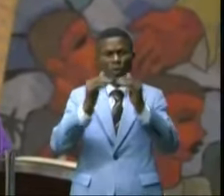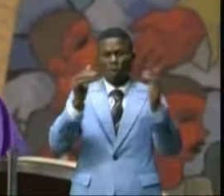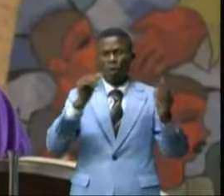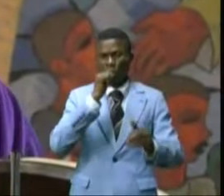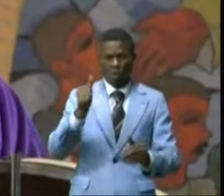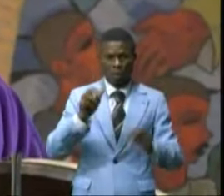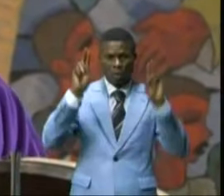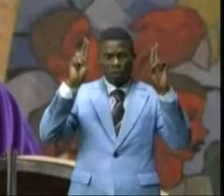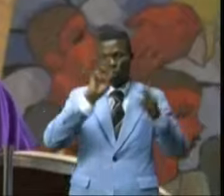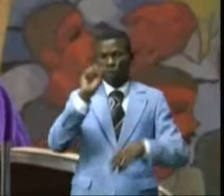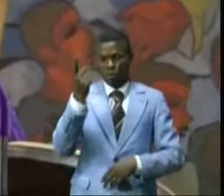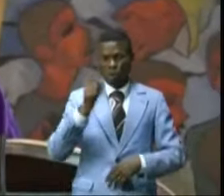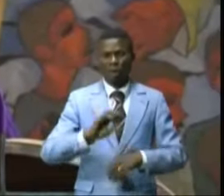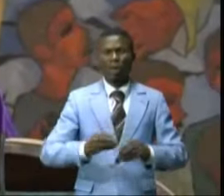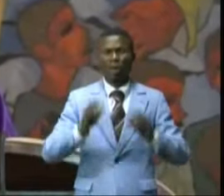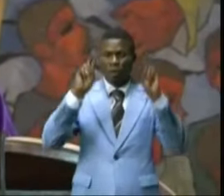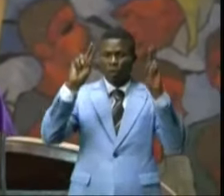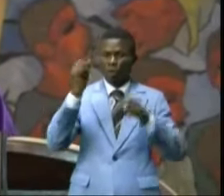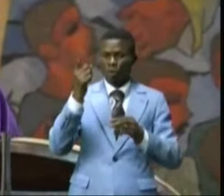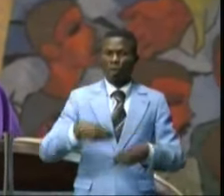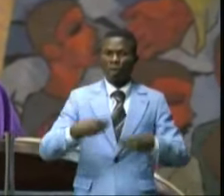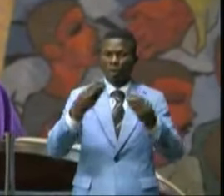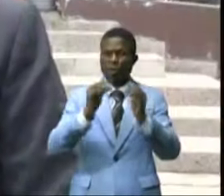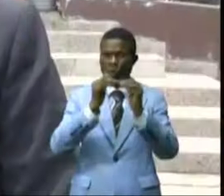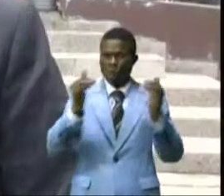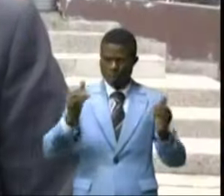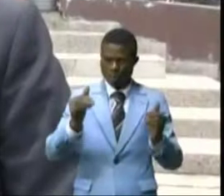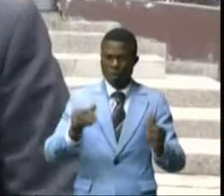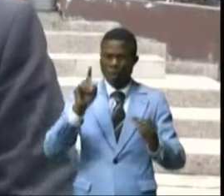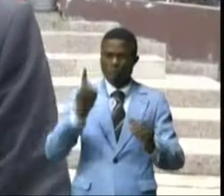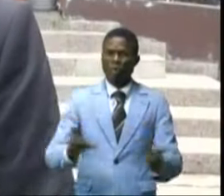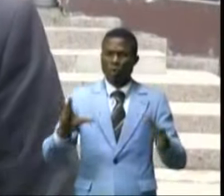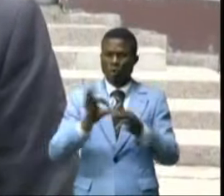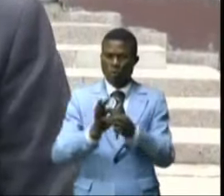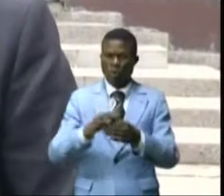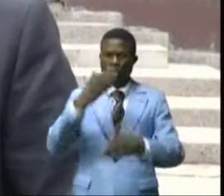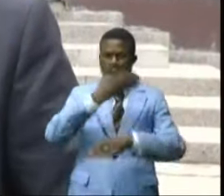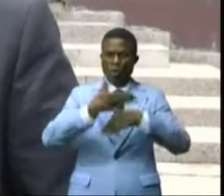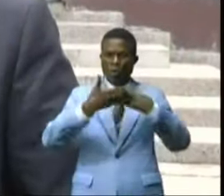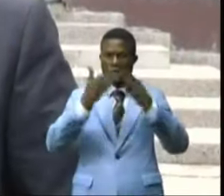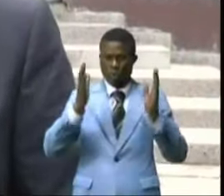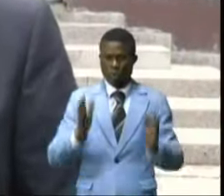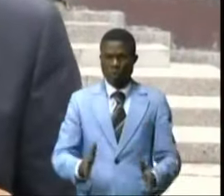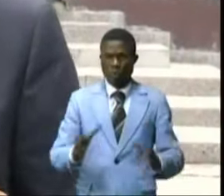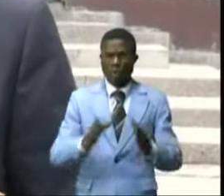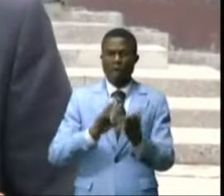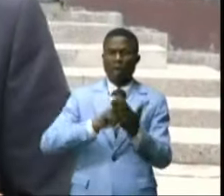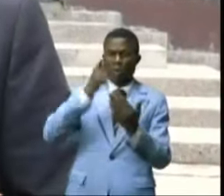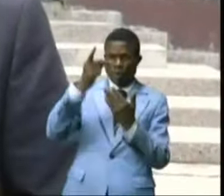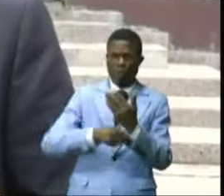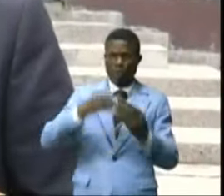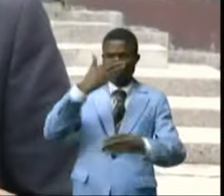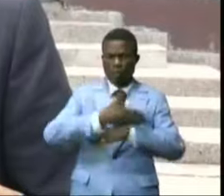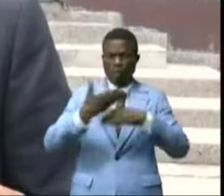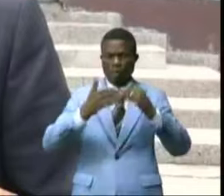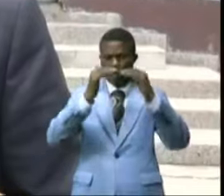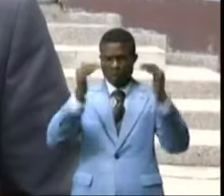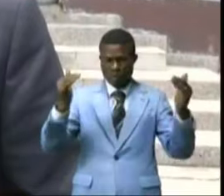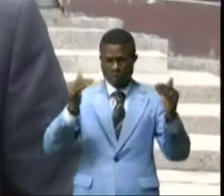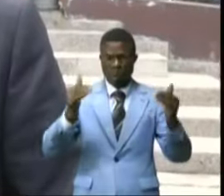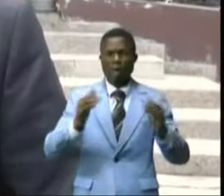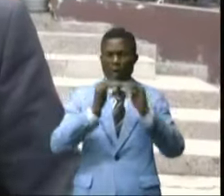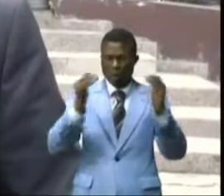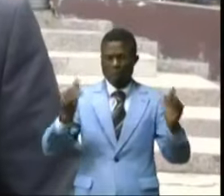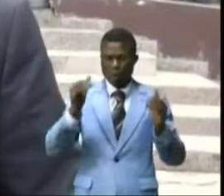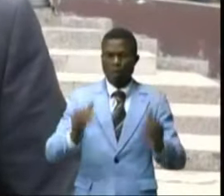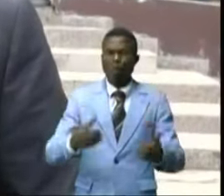que Jésus qui peut donner la paix, il n'y a que Jésus qui est le prince de paix. On doit se considérer comme un architecte avec un plan pour bâtir la paix et cette paix, on